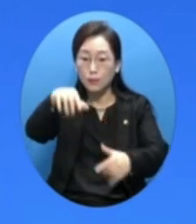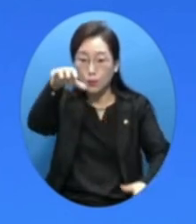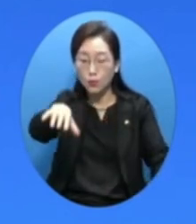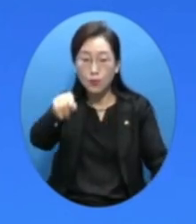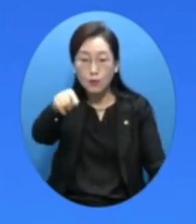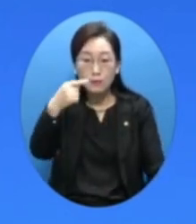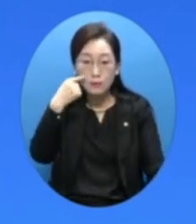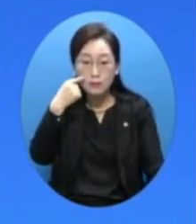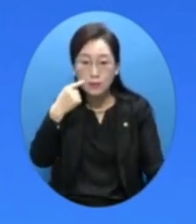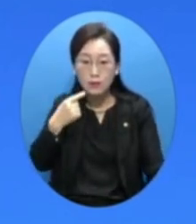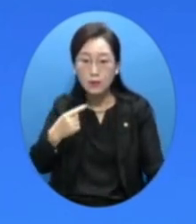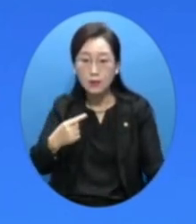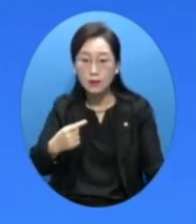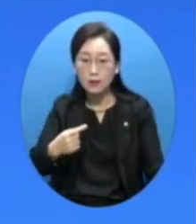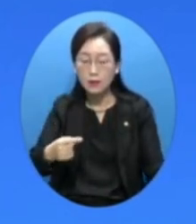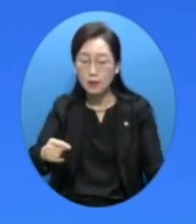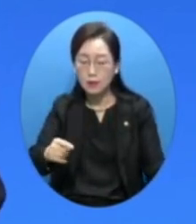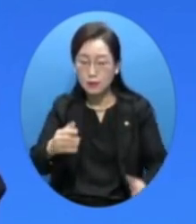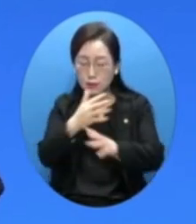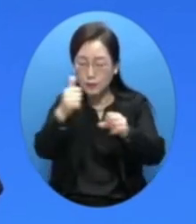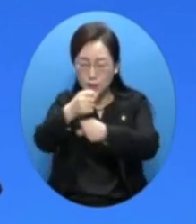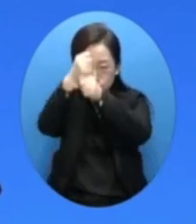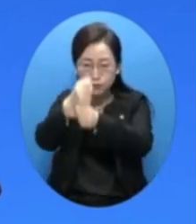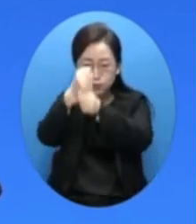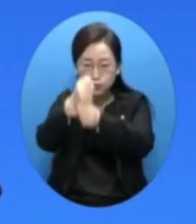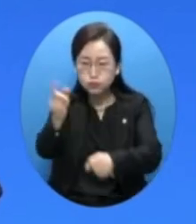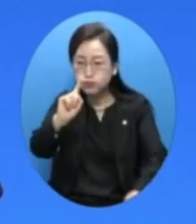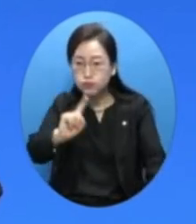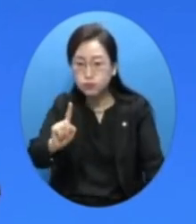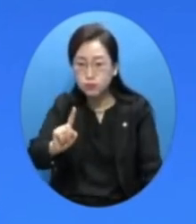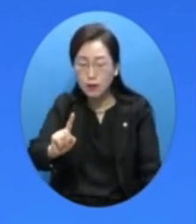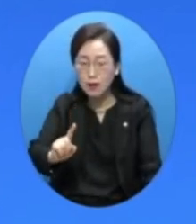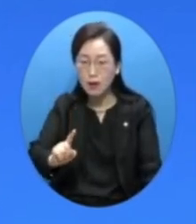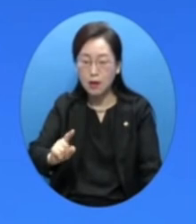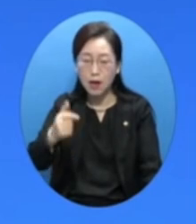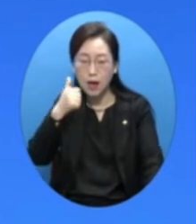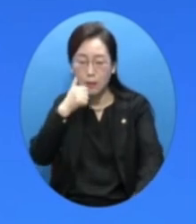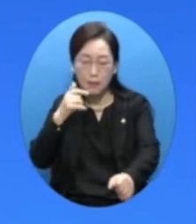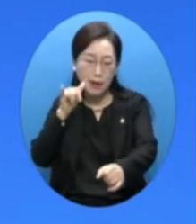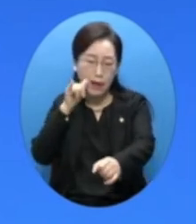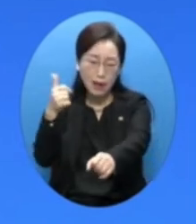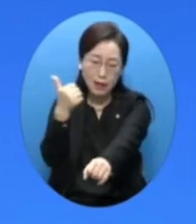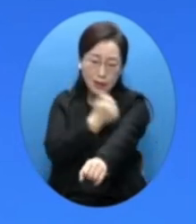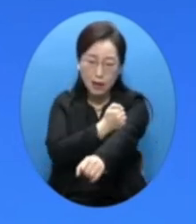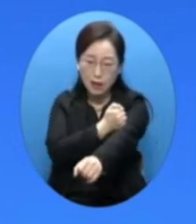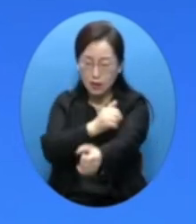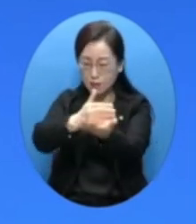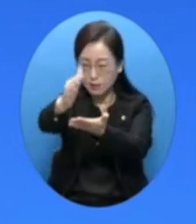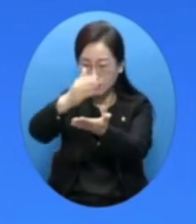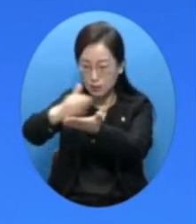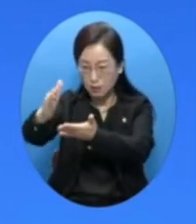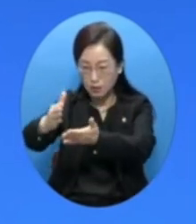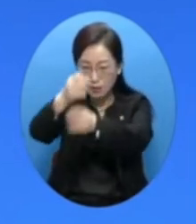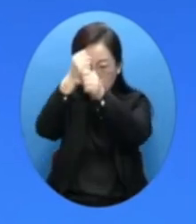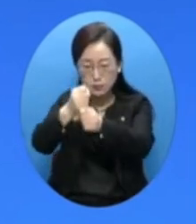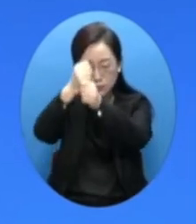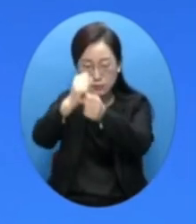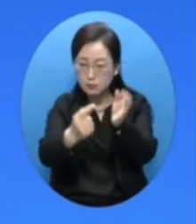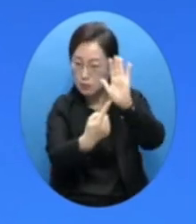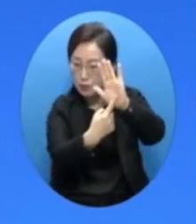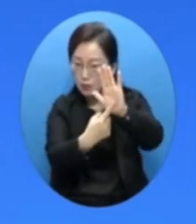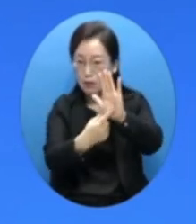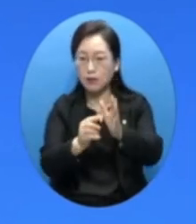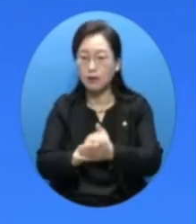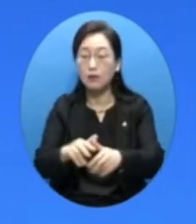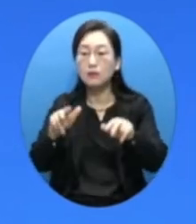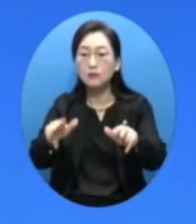피켓 시위를 보았는데 뭘 하라고 했더니 마약 됐지 그걸 들고 시위하는 것을 봤습니다 그만큼